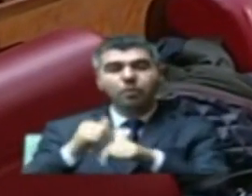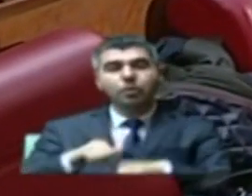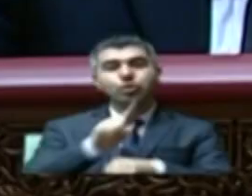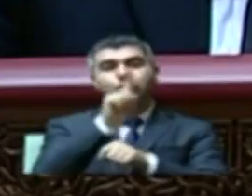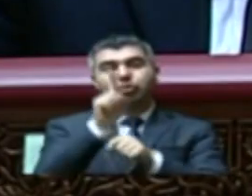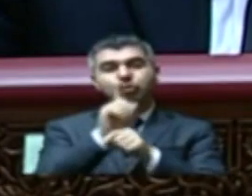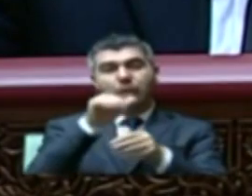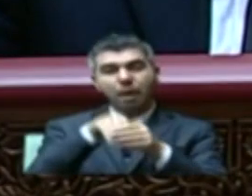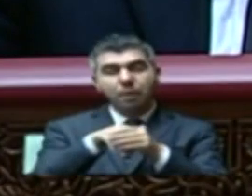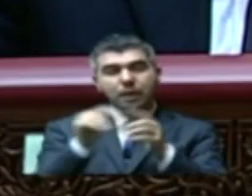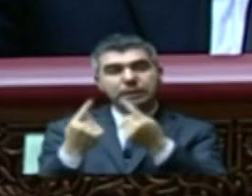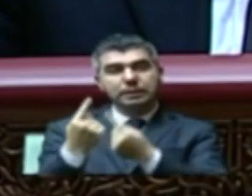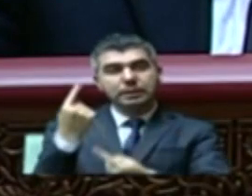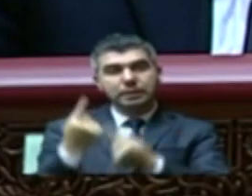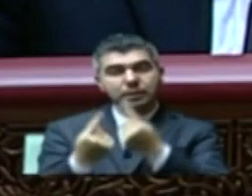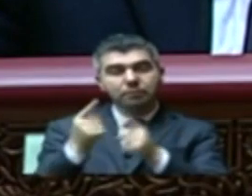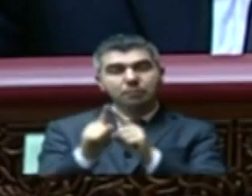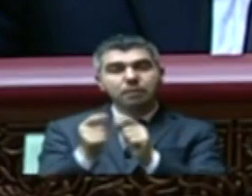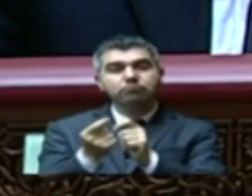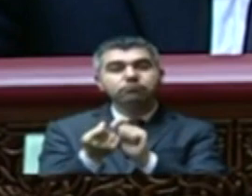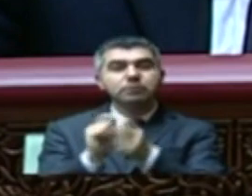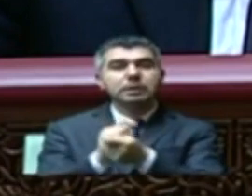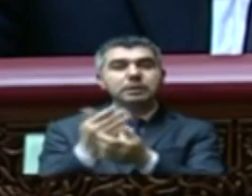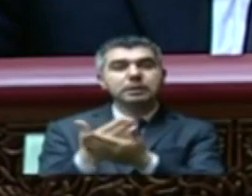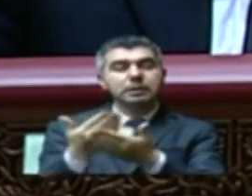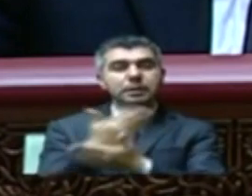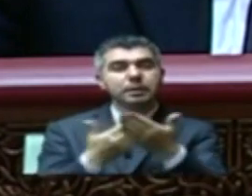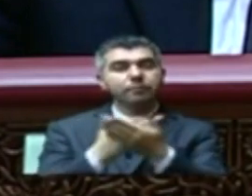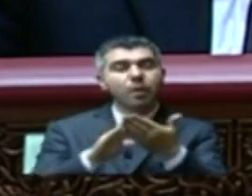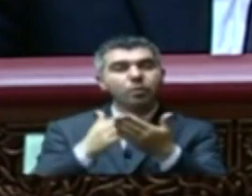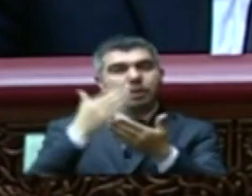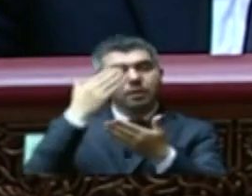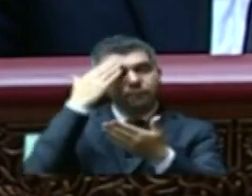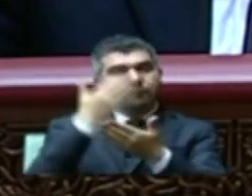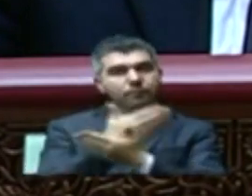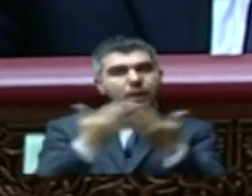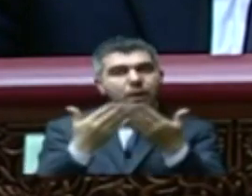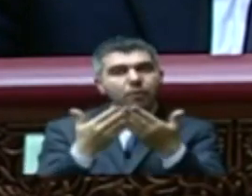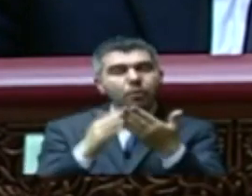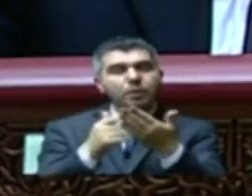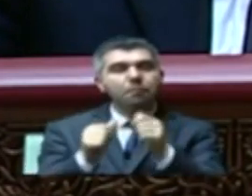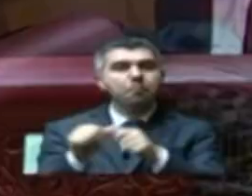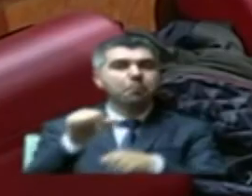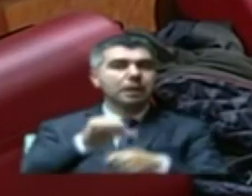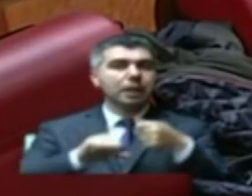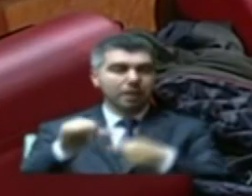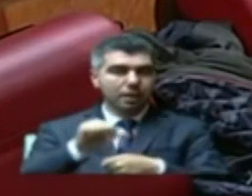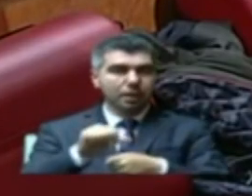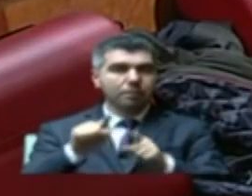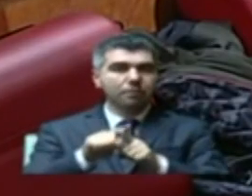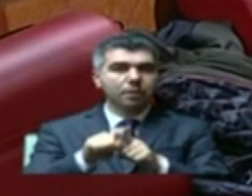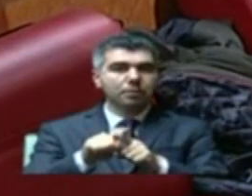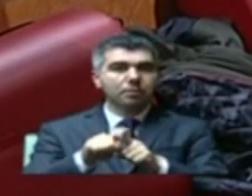والجماعات الترابية نظرا للتغييرات اللي كيعرفها الجميع، اللي عرفتها بعض الإدارات العمومية فيما يهم تعيين